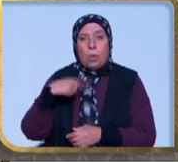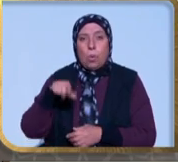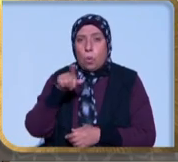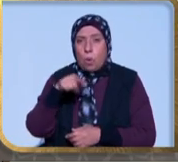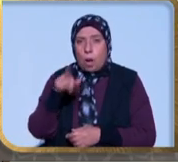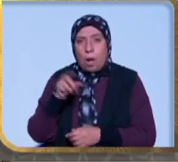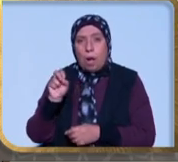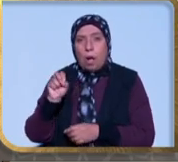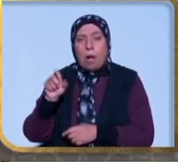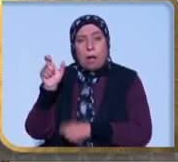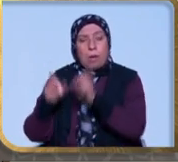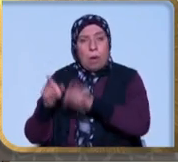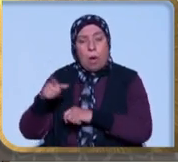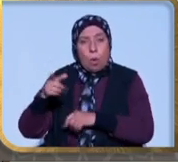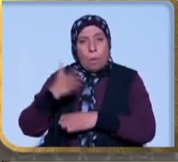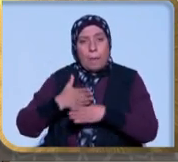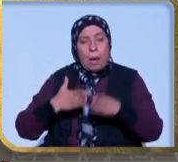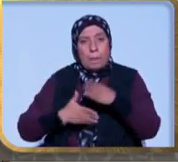وقوم